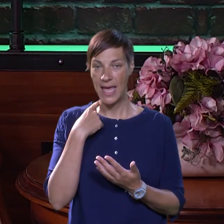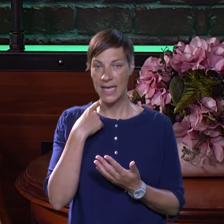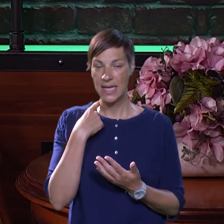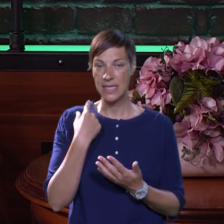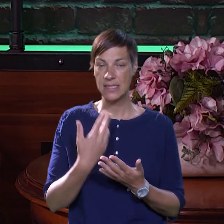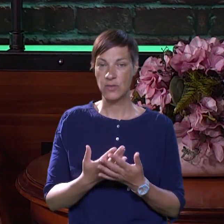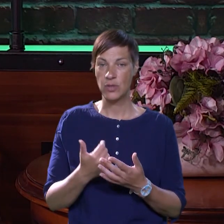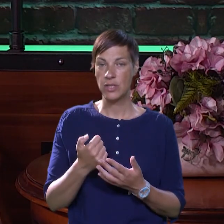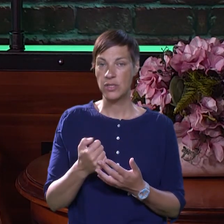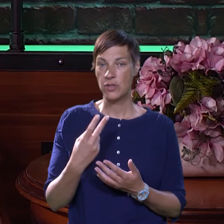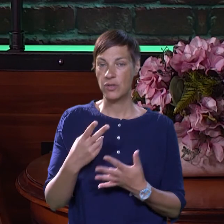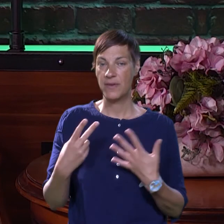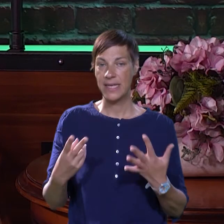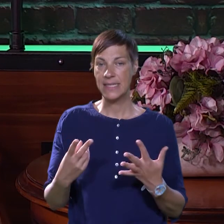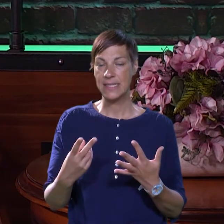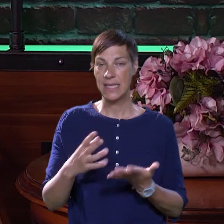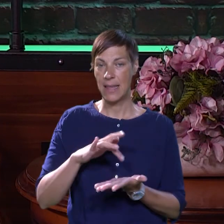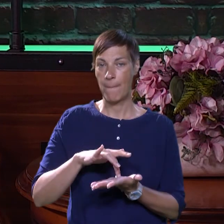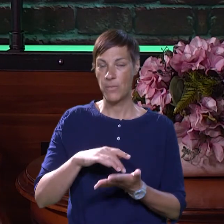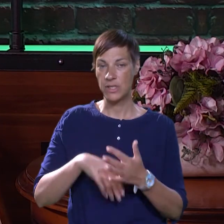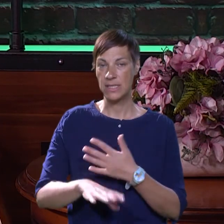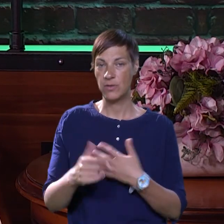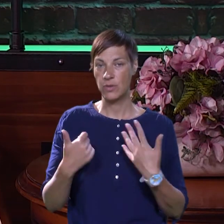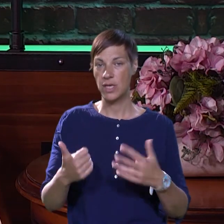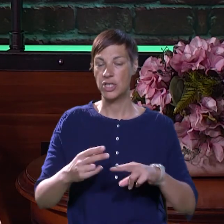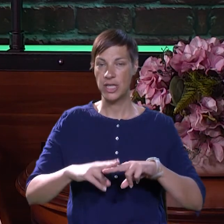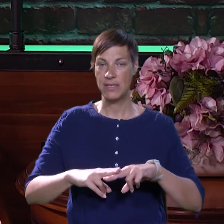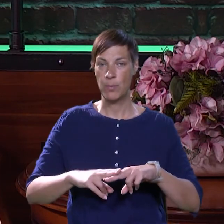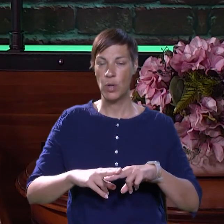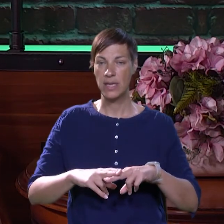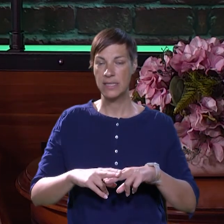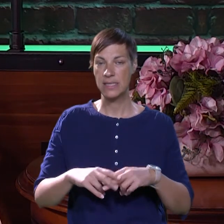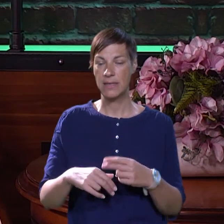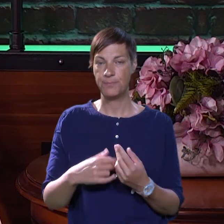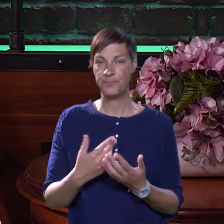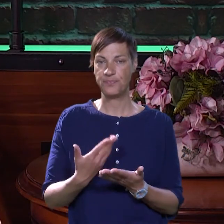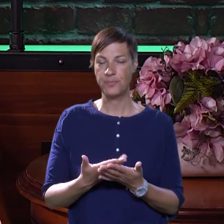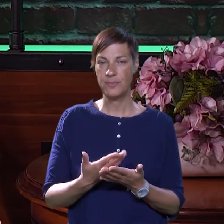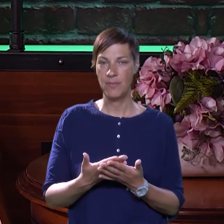Englesku, 127 volonterskih pozicija unutar 6 bolnica i